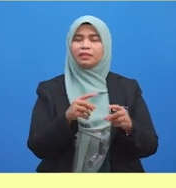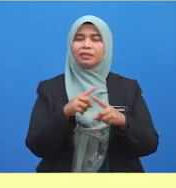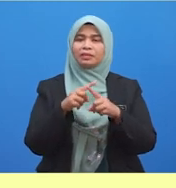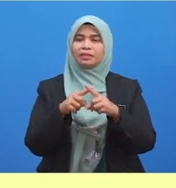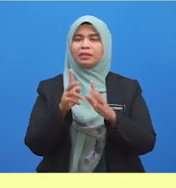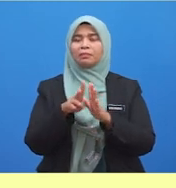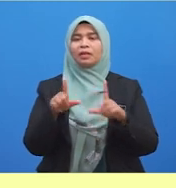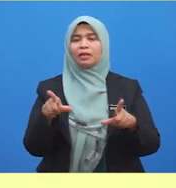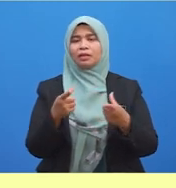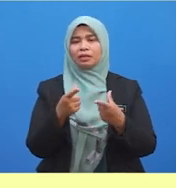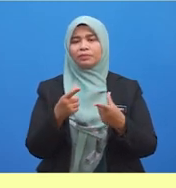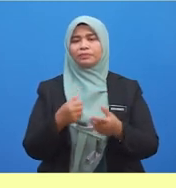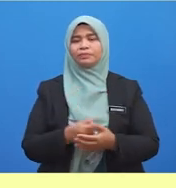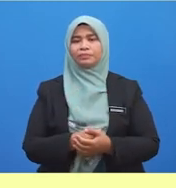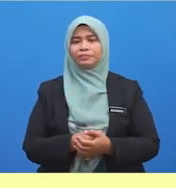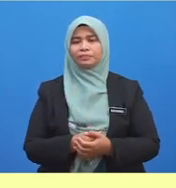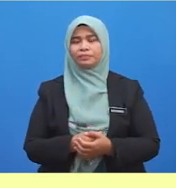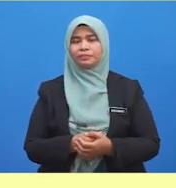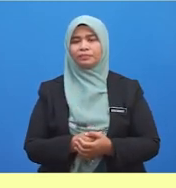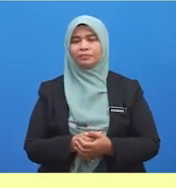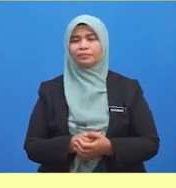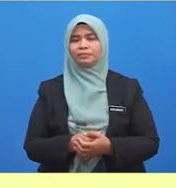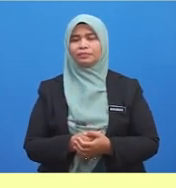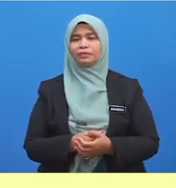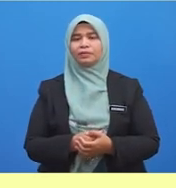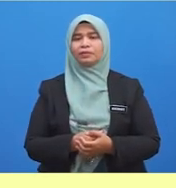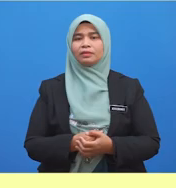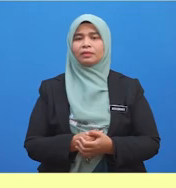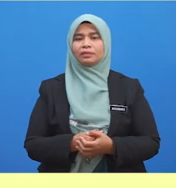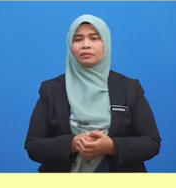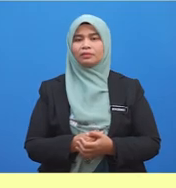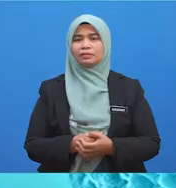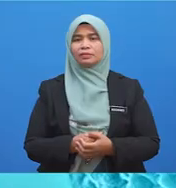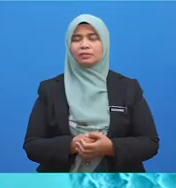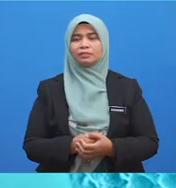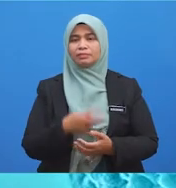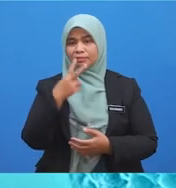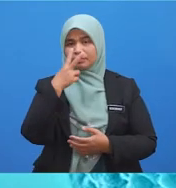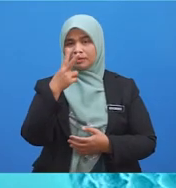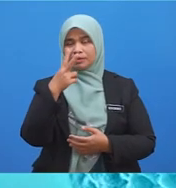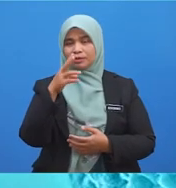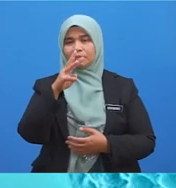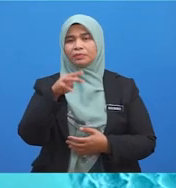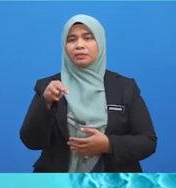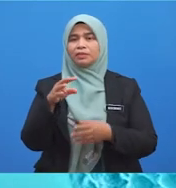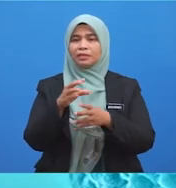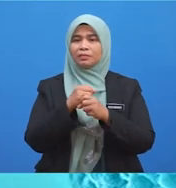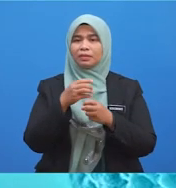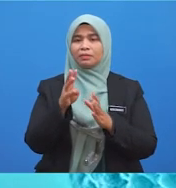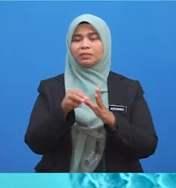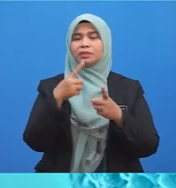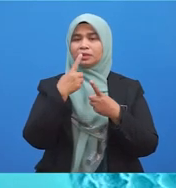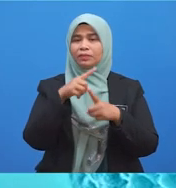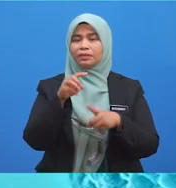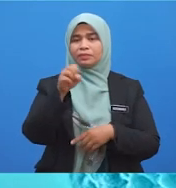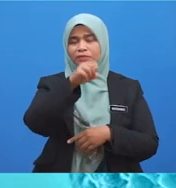semasa meiosis di organ pembiakan tumbuhan iaitu enter. Nampaknya murid-murid dapat